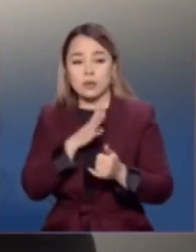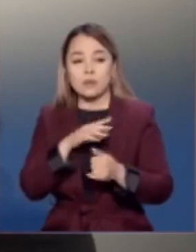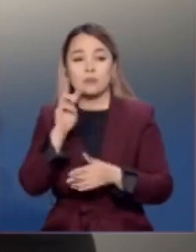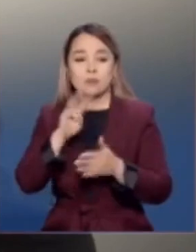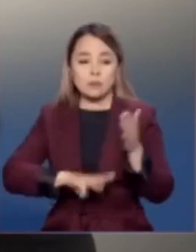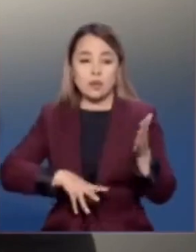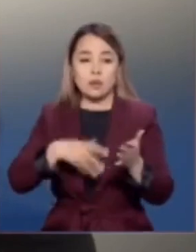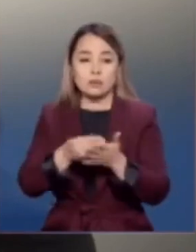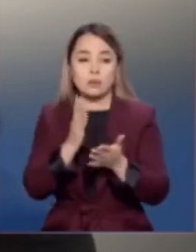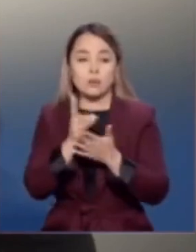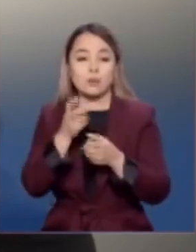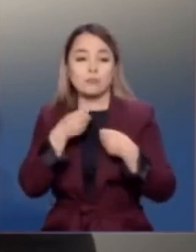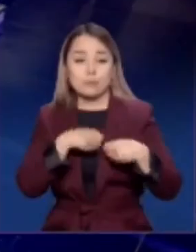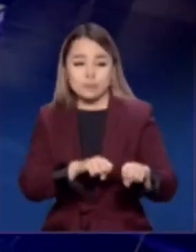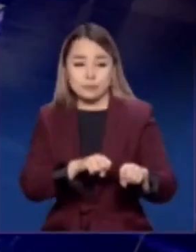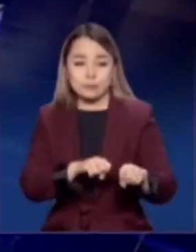айыппұлмен құтылатын болды.